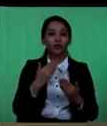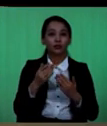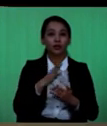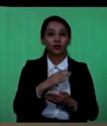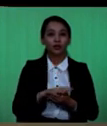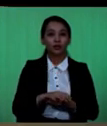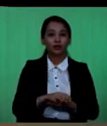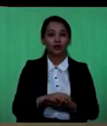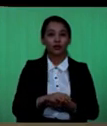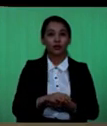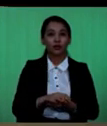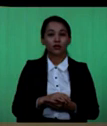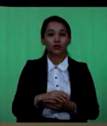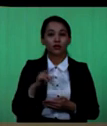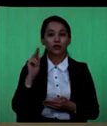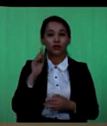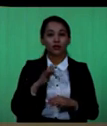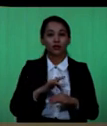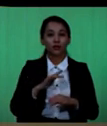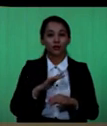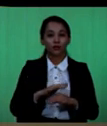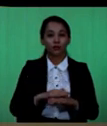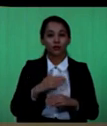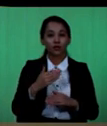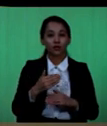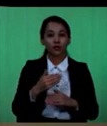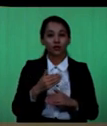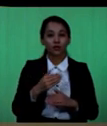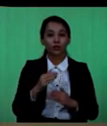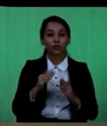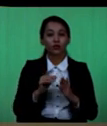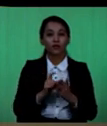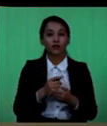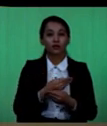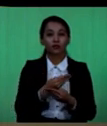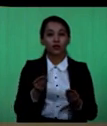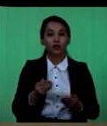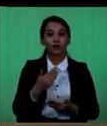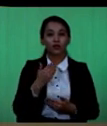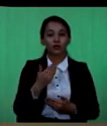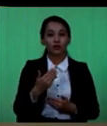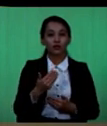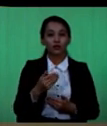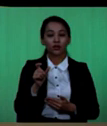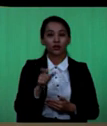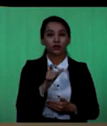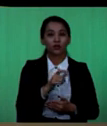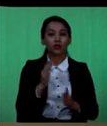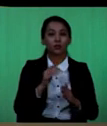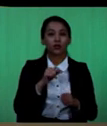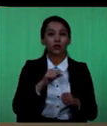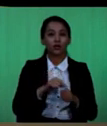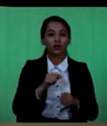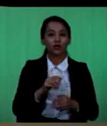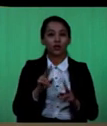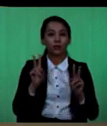suhbatlashdik. Keling, darsimiz yakunida sizlarga mustaqil topshiriq bersam. Sizlar insonning tabiatga